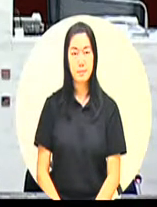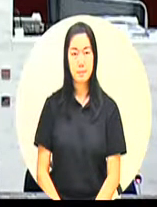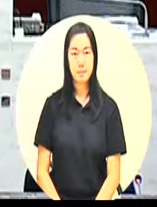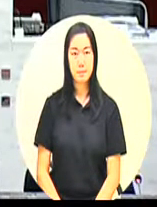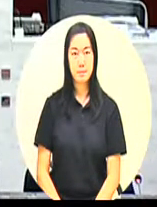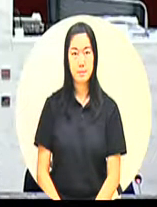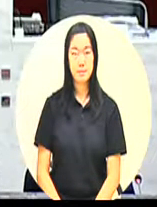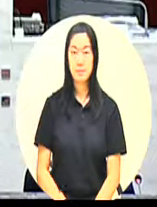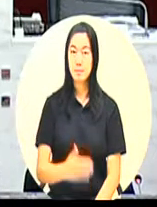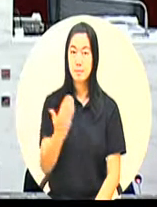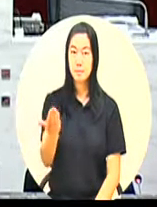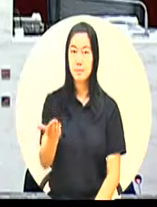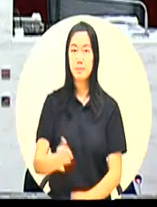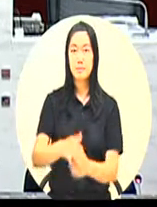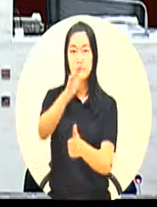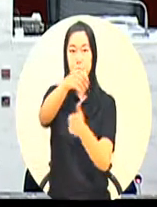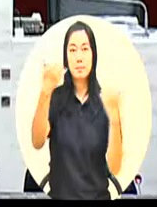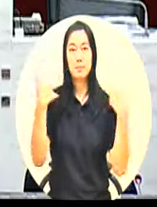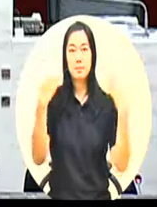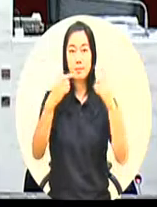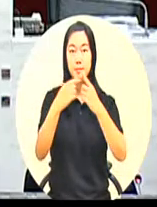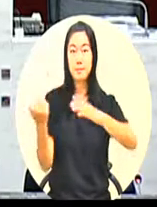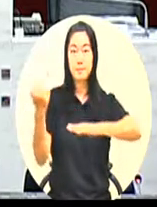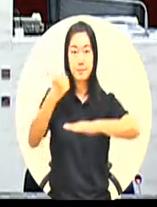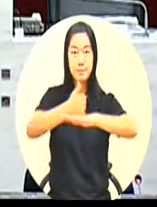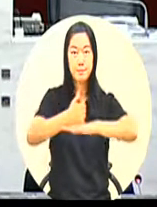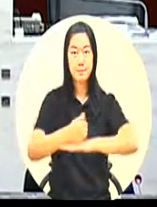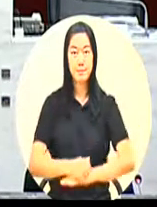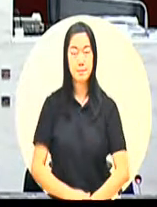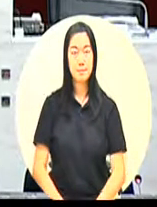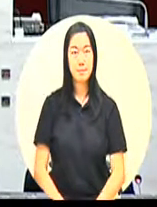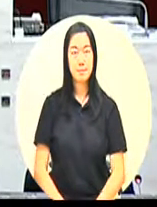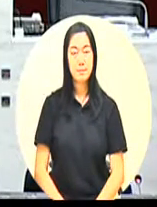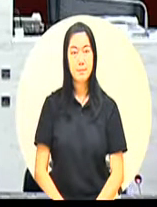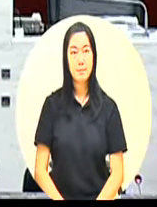请召集人上报告台。